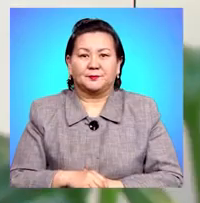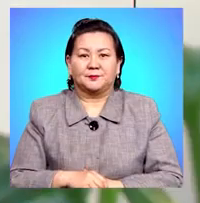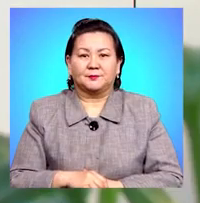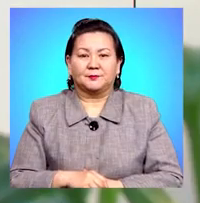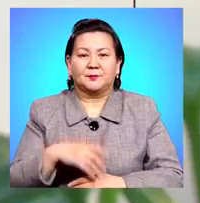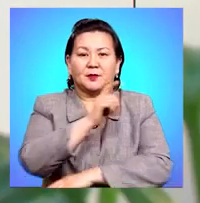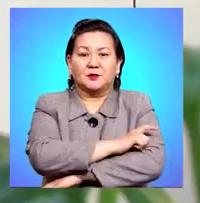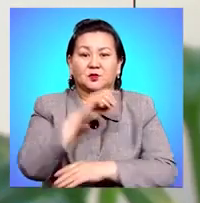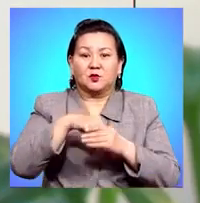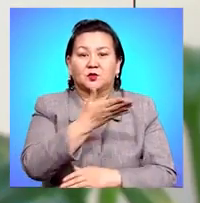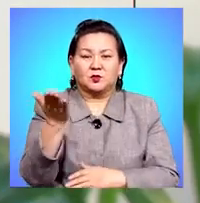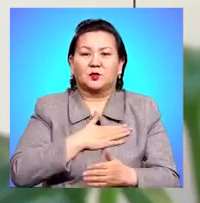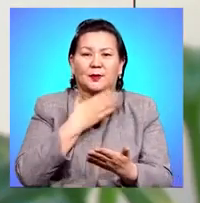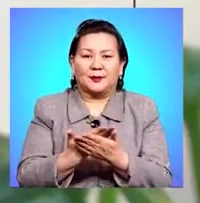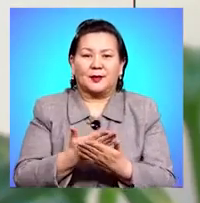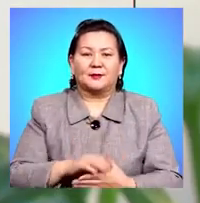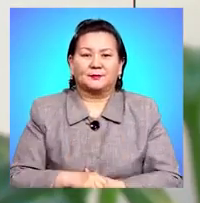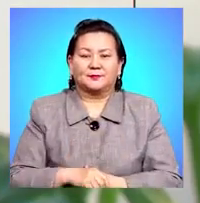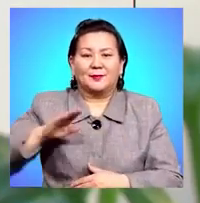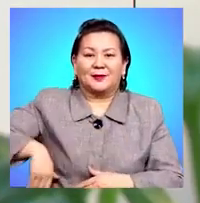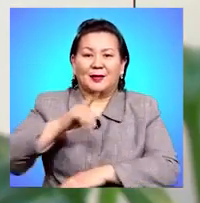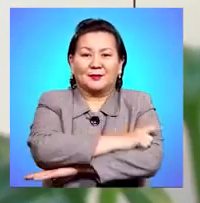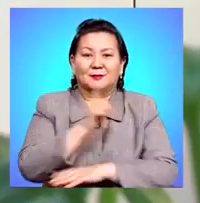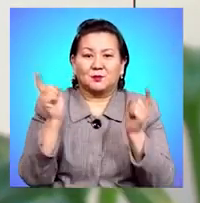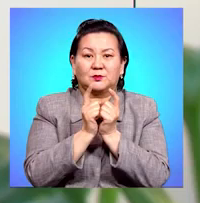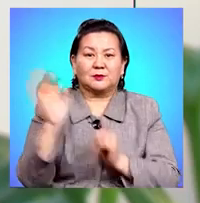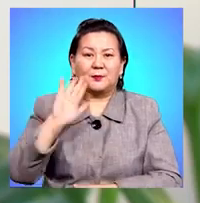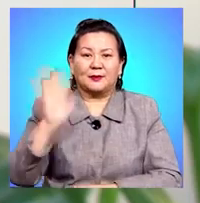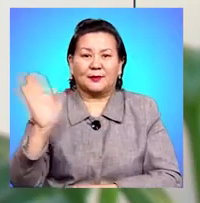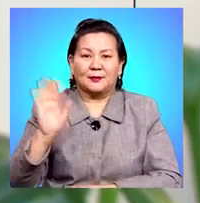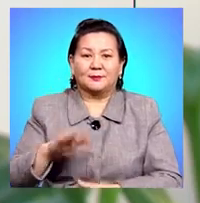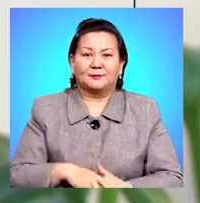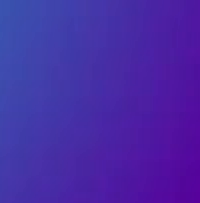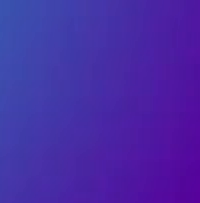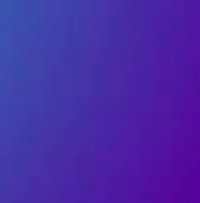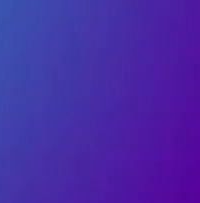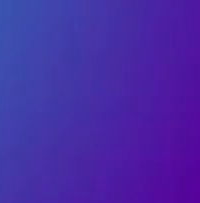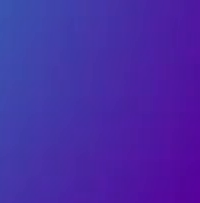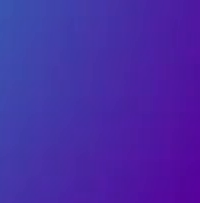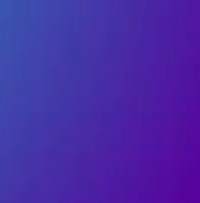Хичээлд оролцсон та нартай баярлалаа. Дараагийн хичээлээр уулзлаа баяртай.